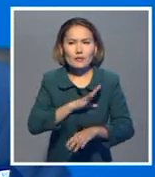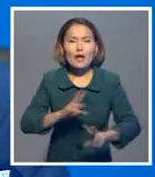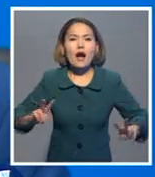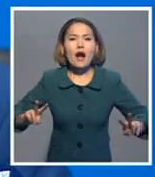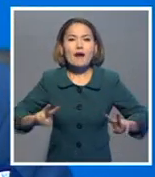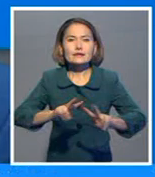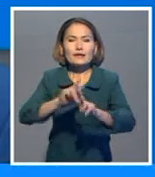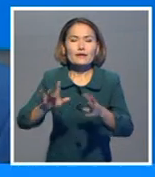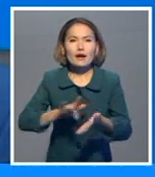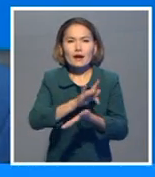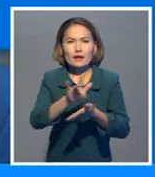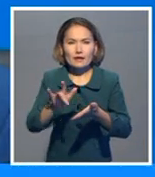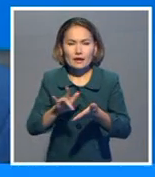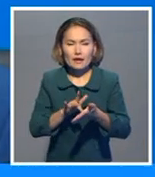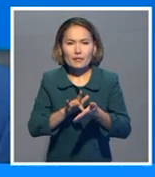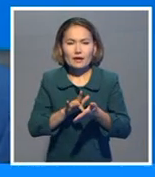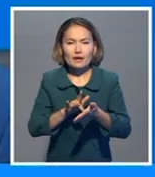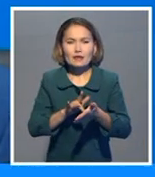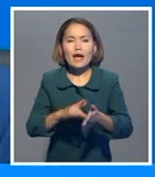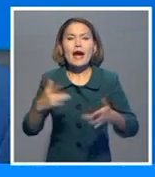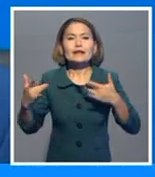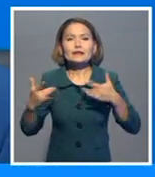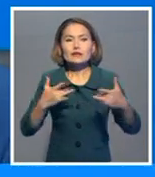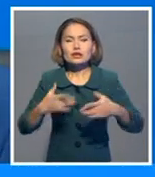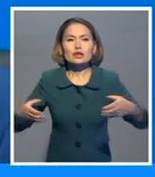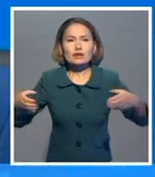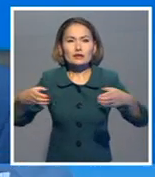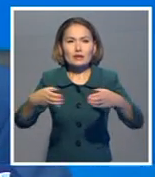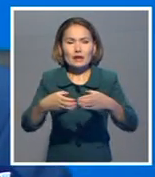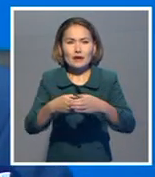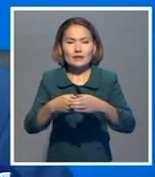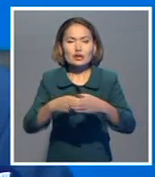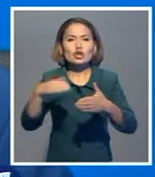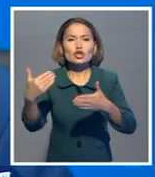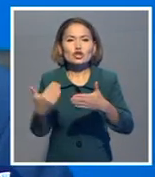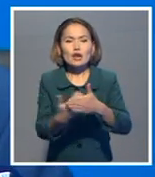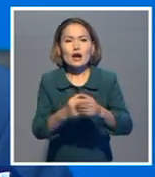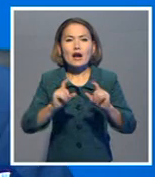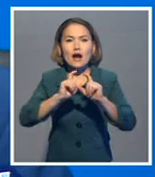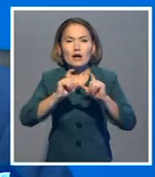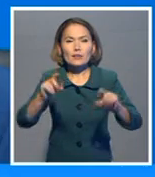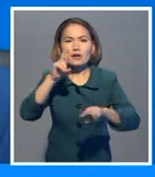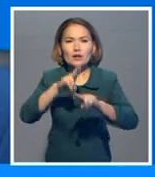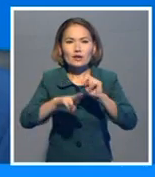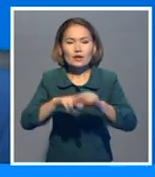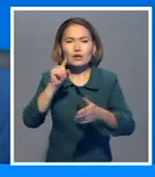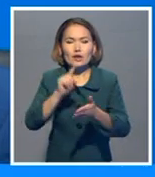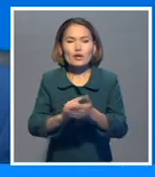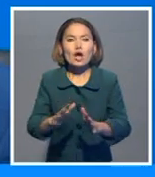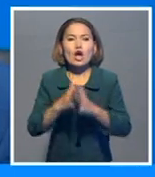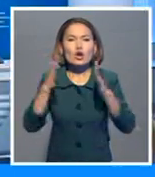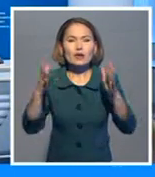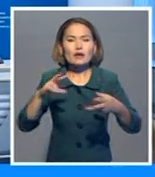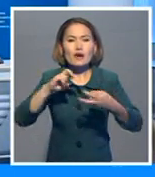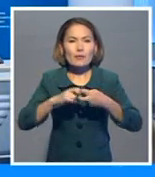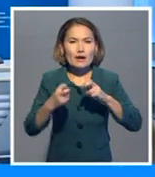қаласында драмалық театрды жаңа ғимаратын салу. Ол алдымызда тұрған үлкен мәселе, оны біз